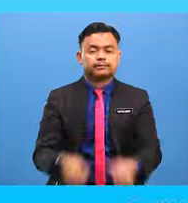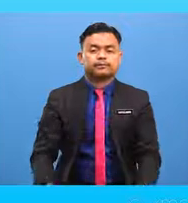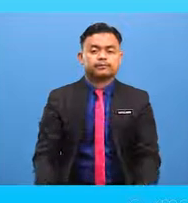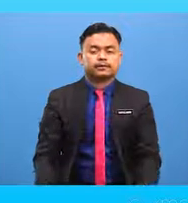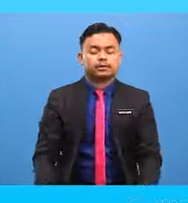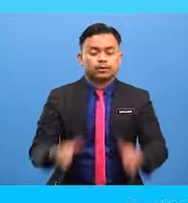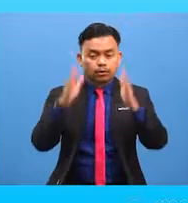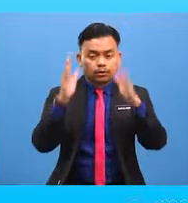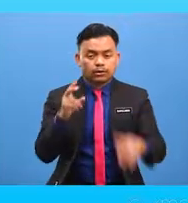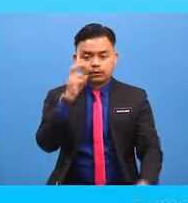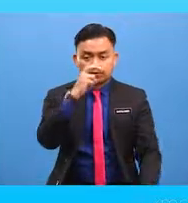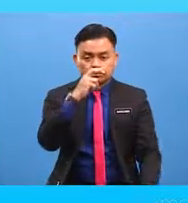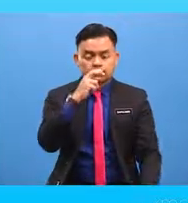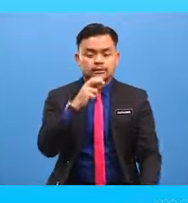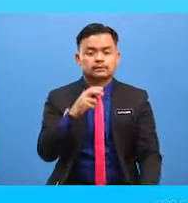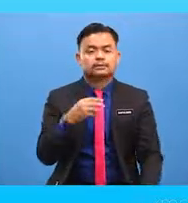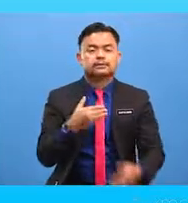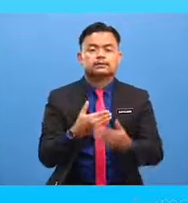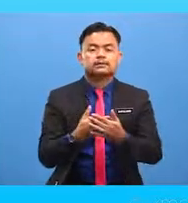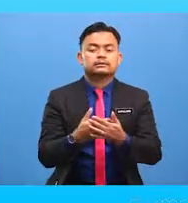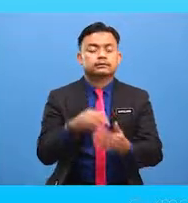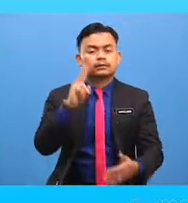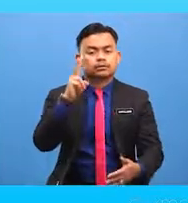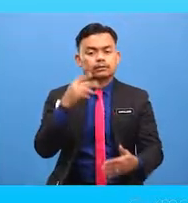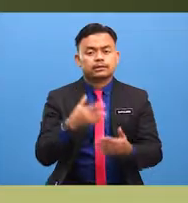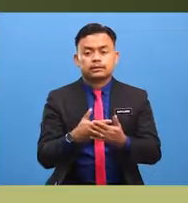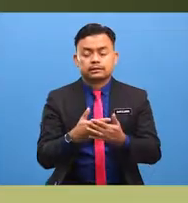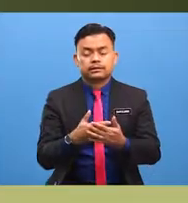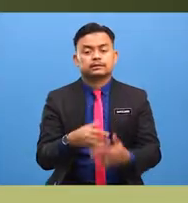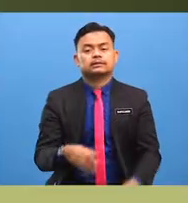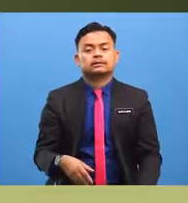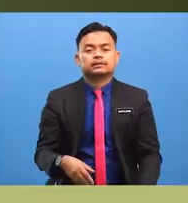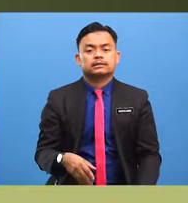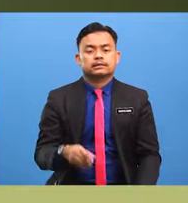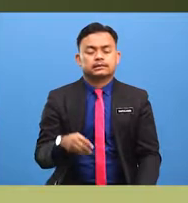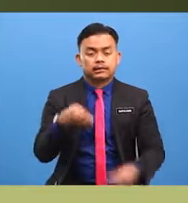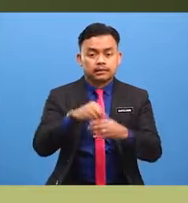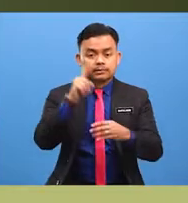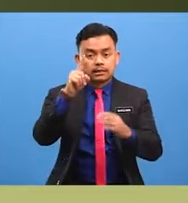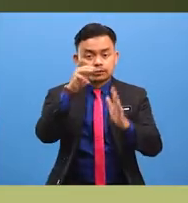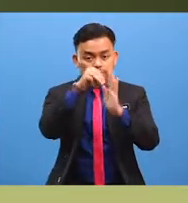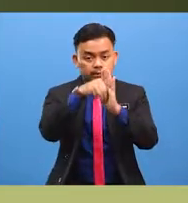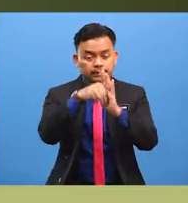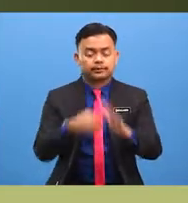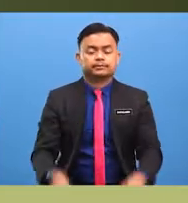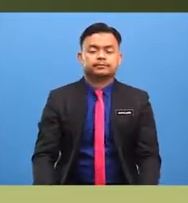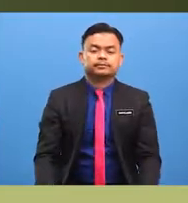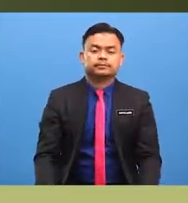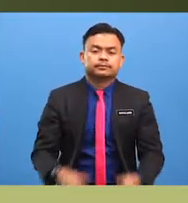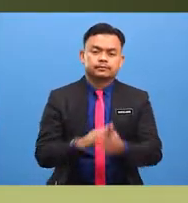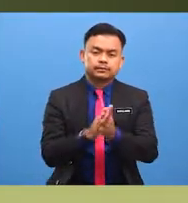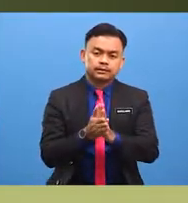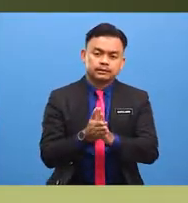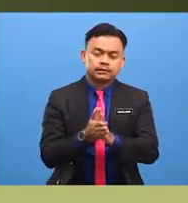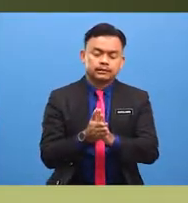12 hingga 20 kali dalam masa 1 minit. Jadi, adakah kadar pernafasan yang kamu